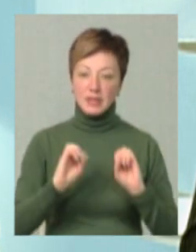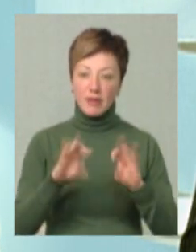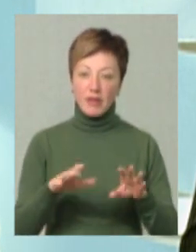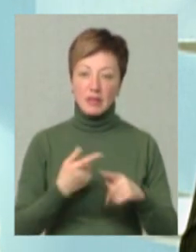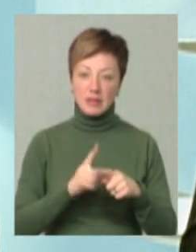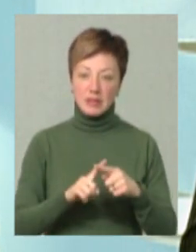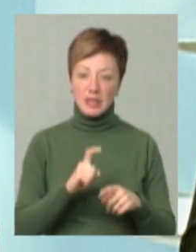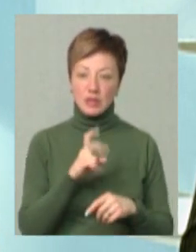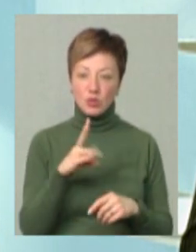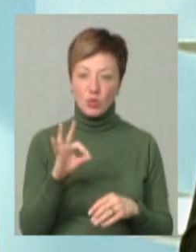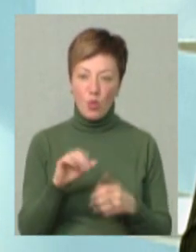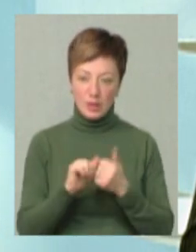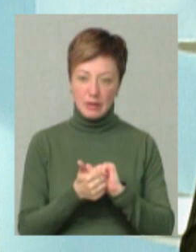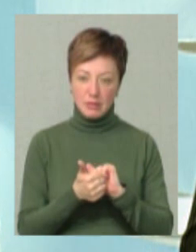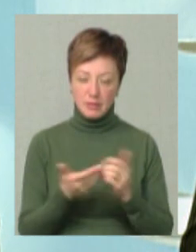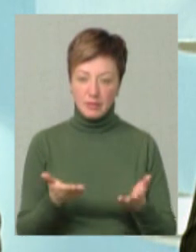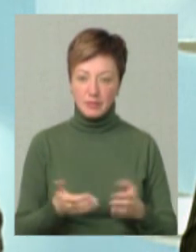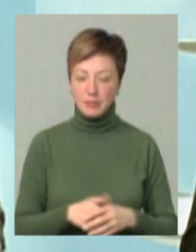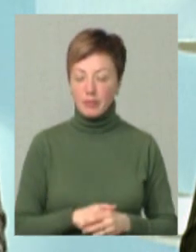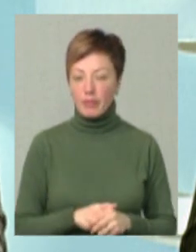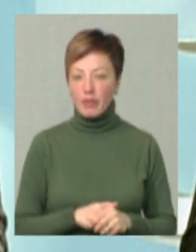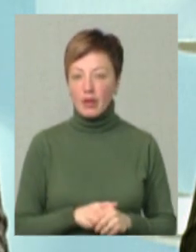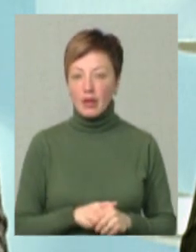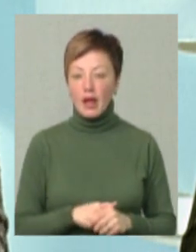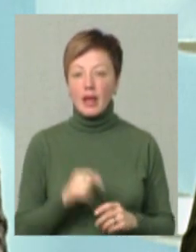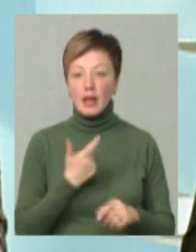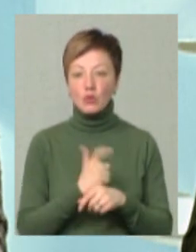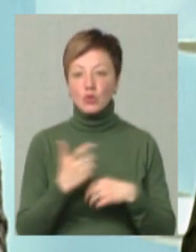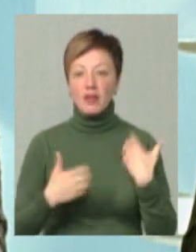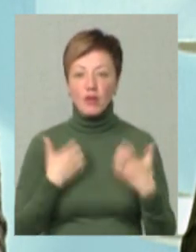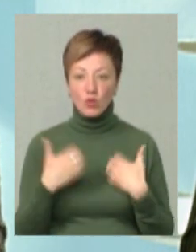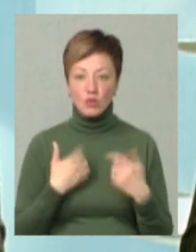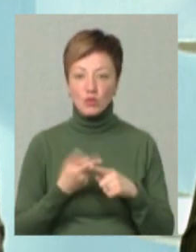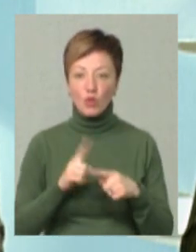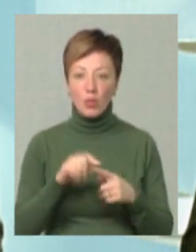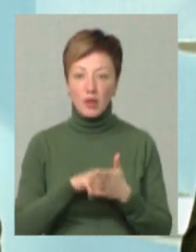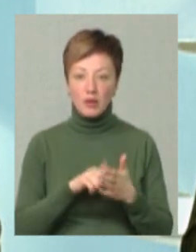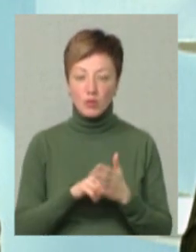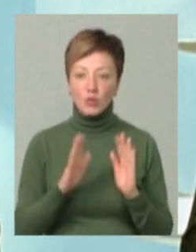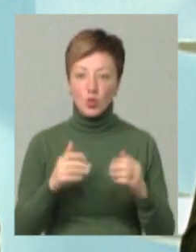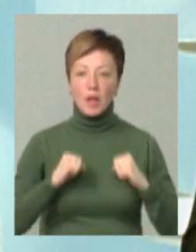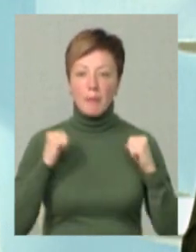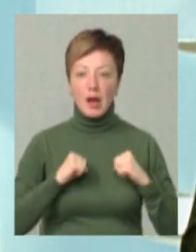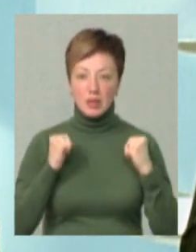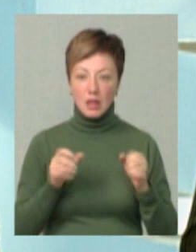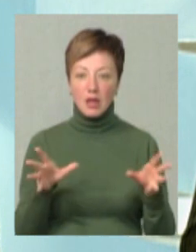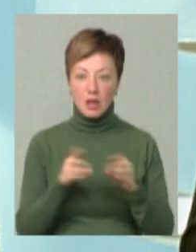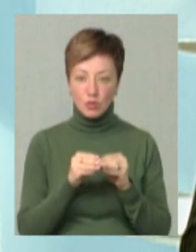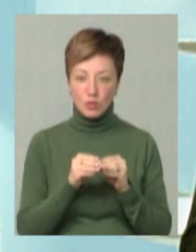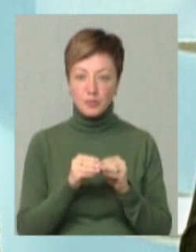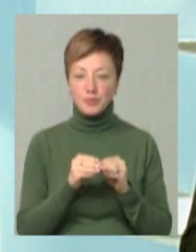здавати незалежне тестування. Звичайно, я дуже хвилююся з цього приводу і буду намагатися разом